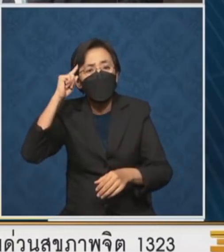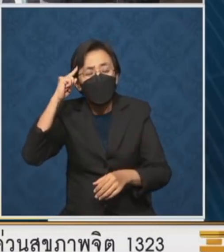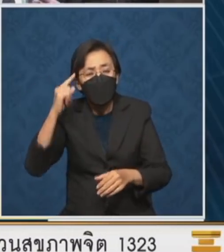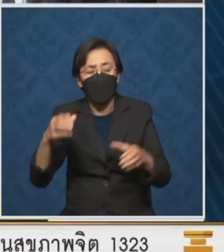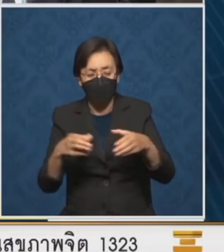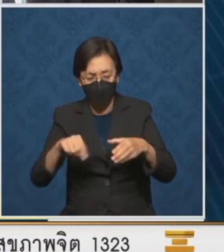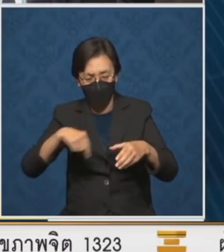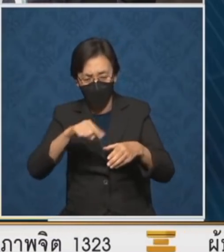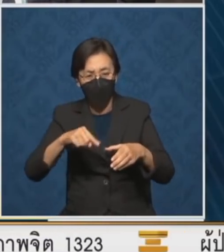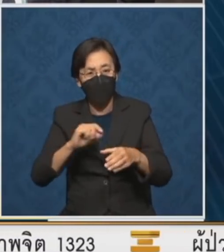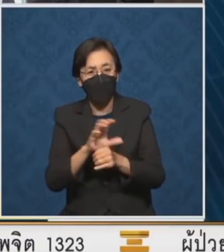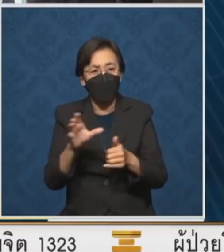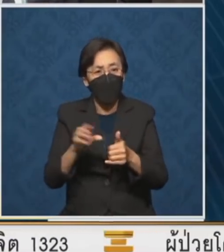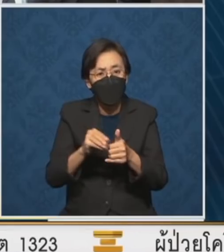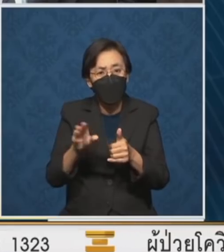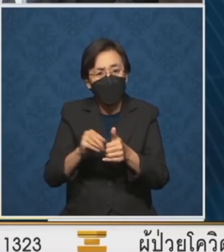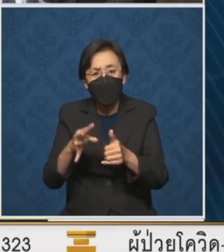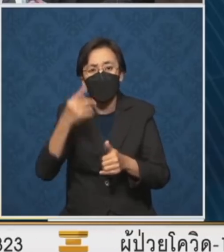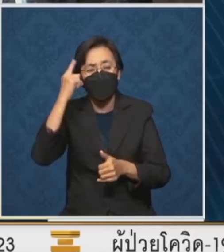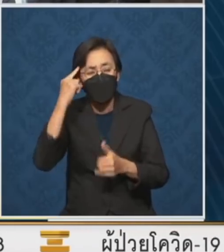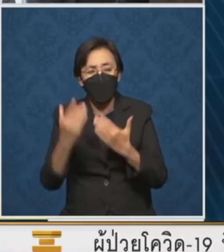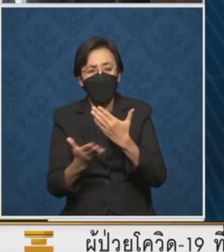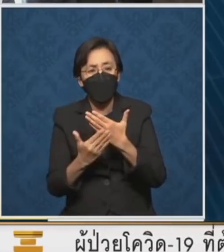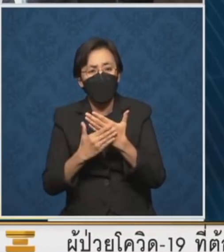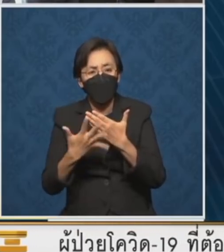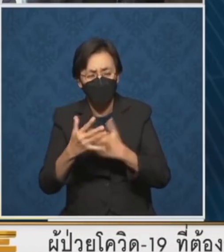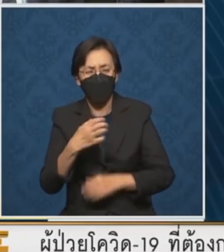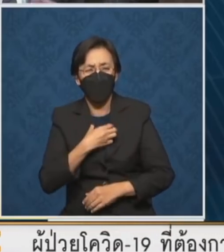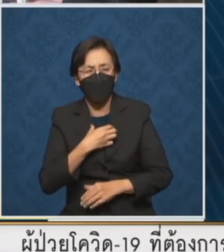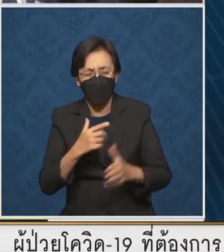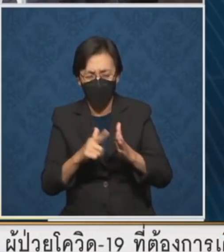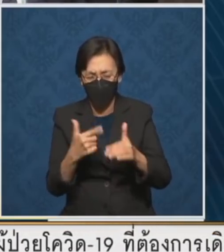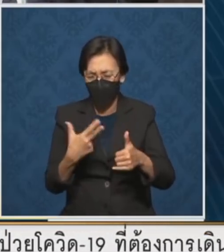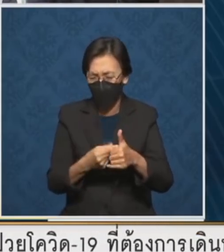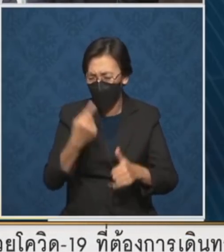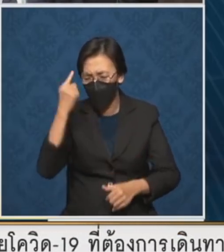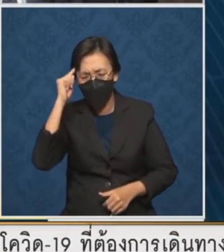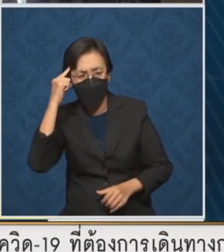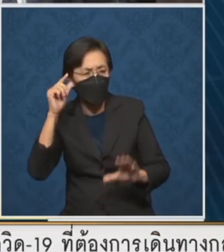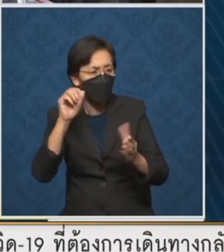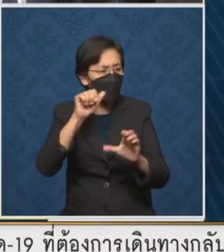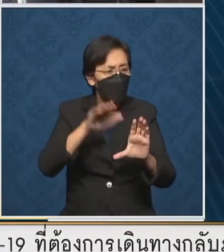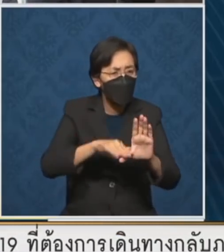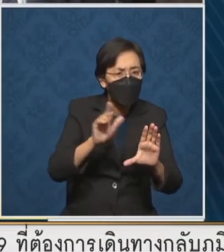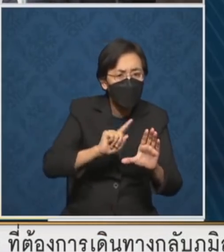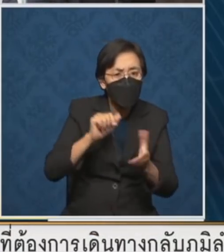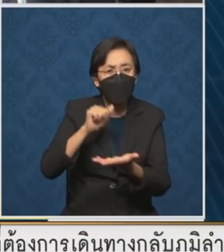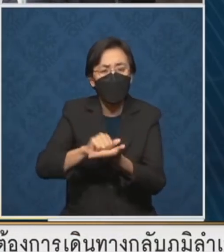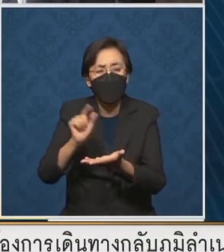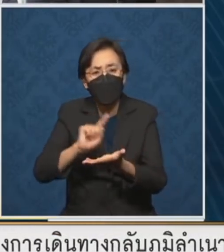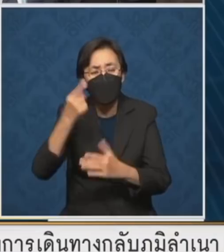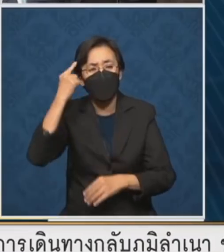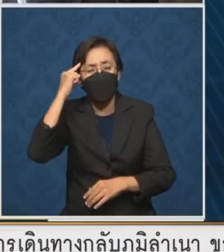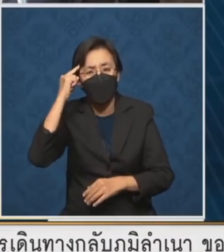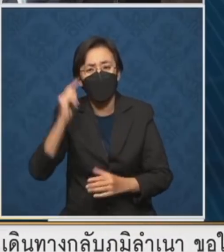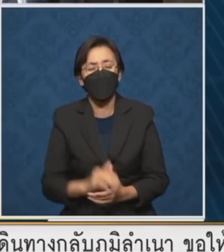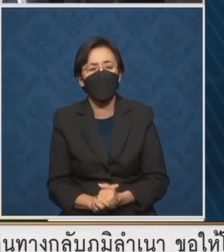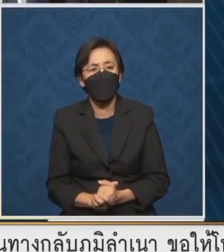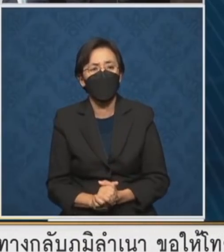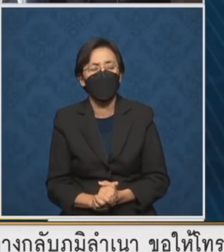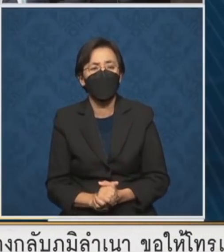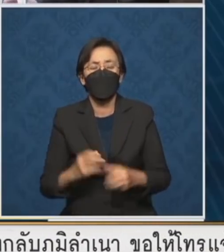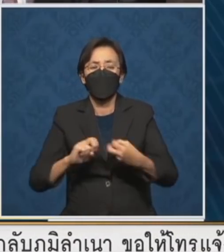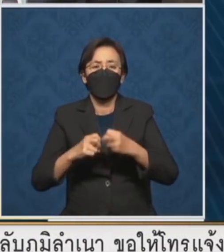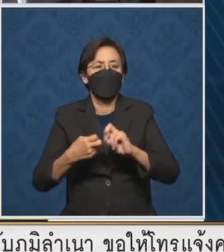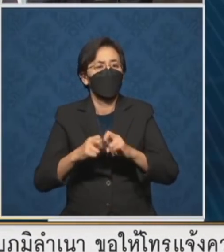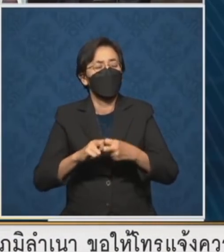งเพราะไม่มีเครื่องมือที่คอยเตือนอยากจะไปฉีดวัคซีนก็ไม่รู้ว่าต้องไปจองที่ไหนแอปไหนความล้มเหลวทั้งหมด